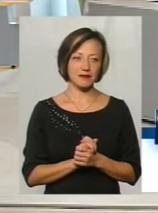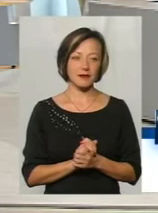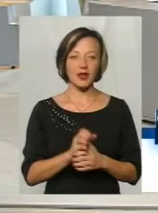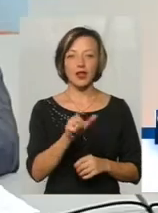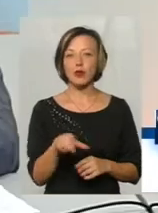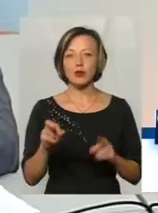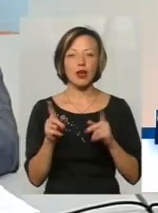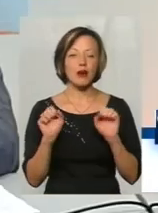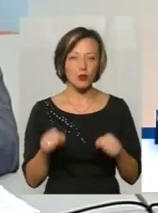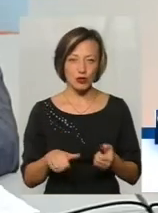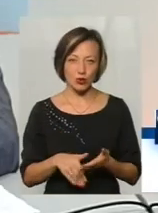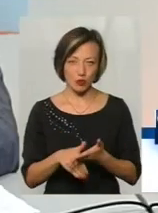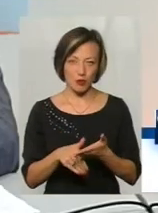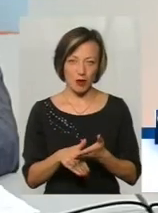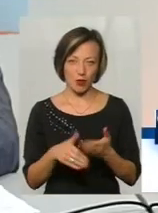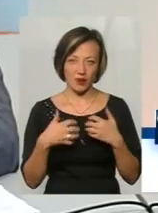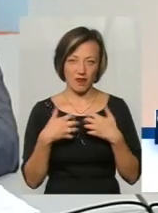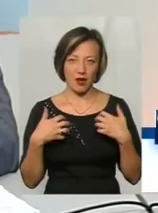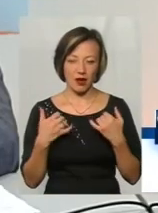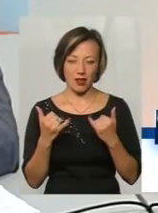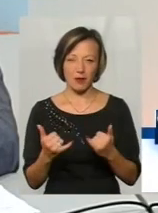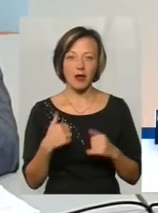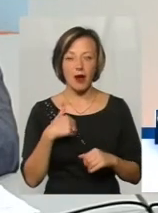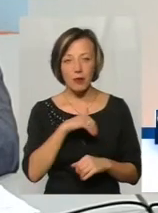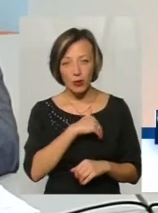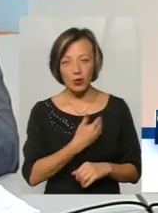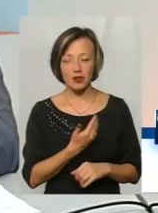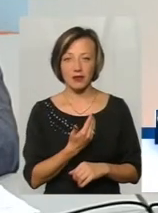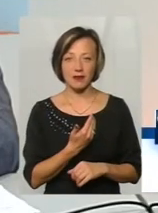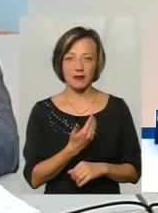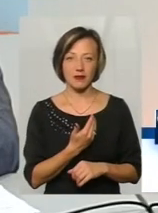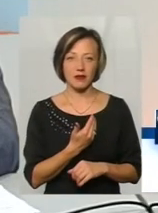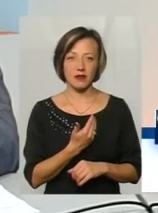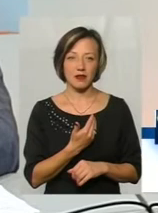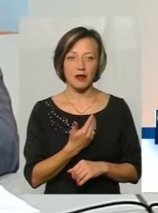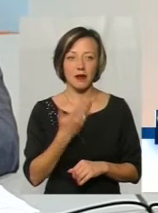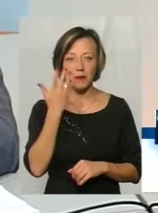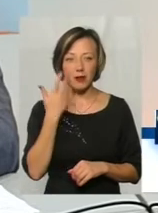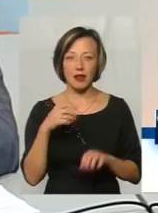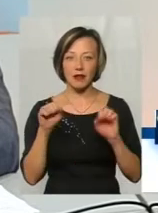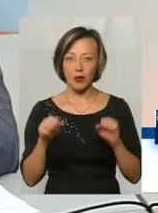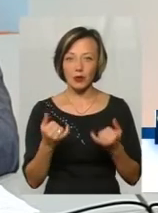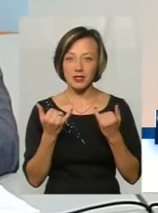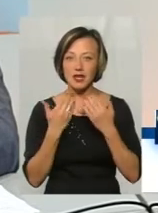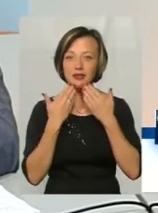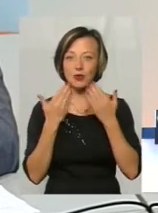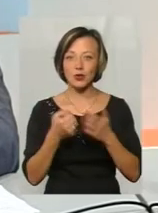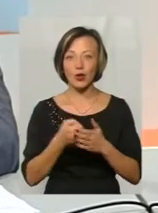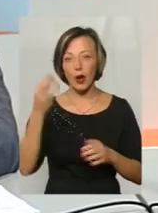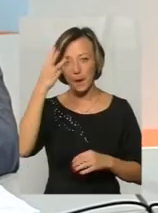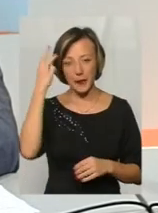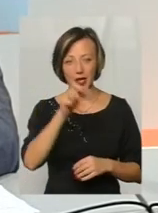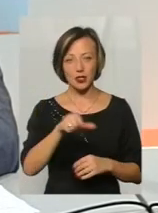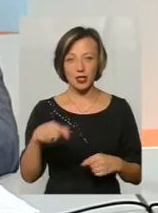Люди як можуть допомагають тваринам, і я би хотів при нагоді от зараз звернутися до хмельничан